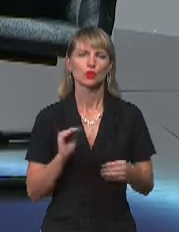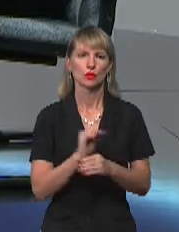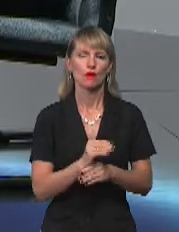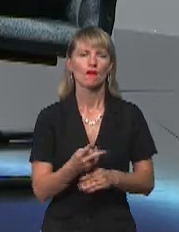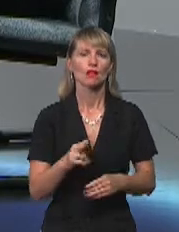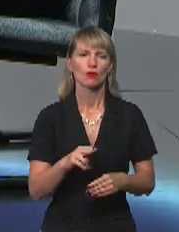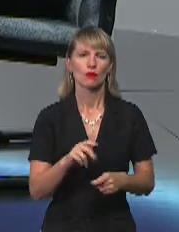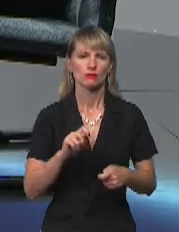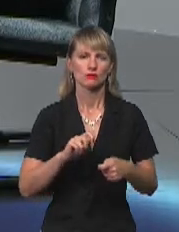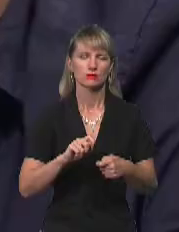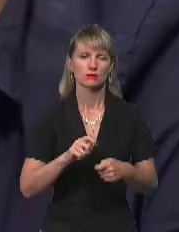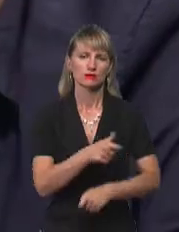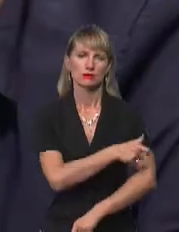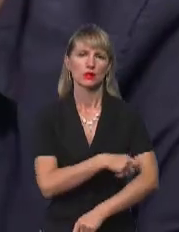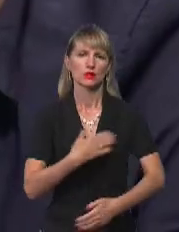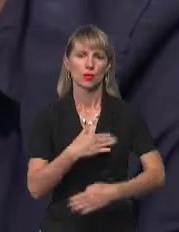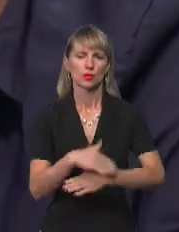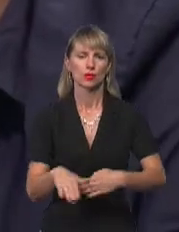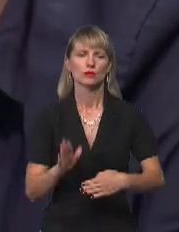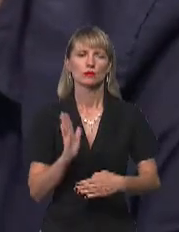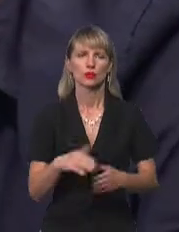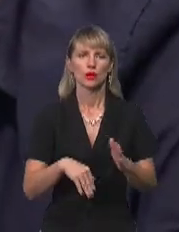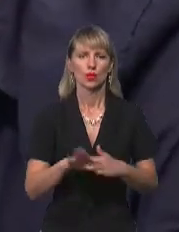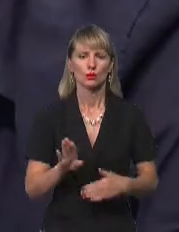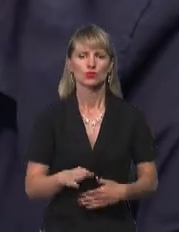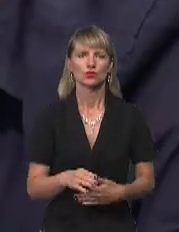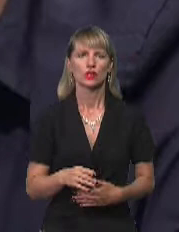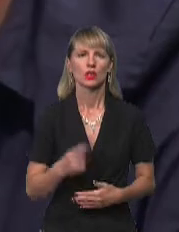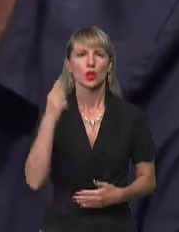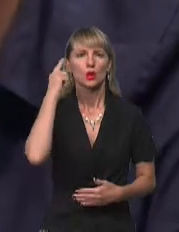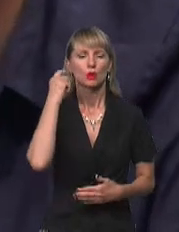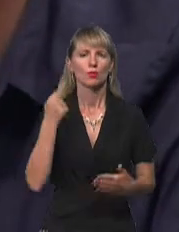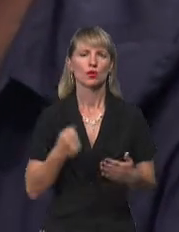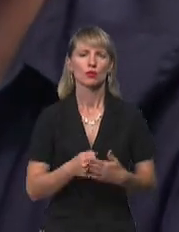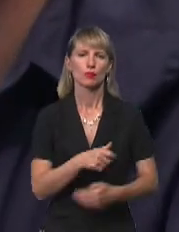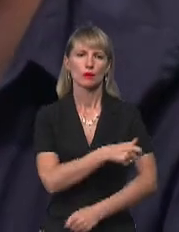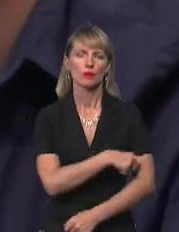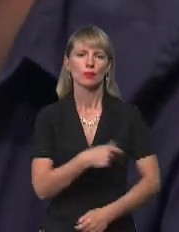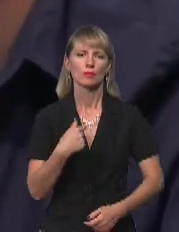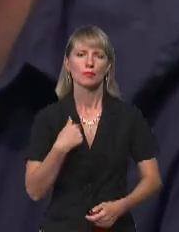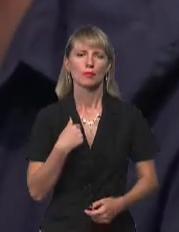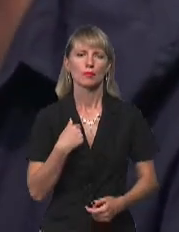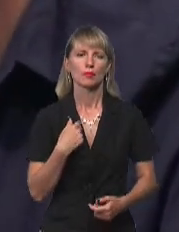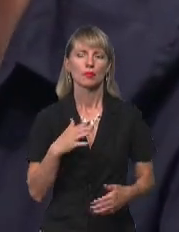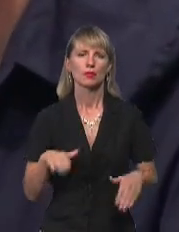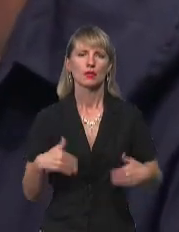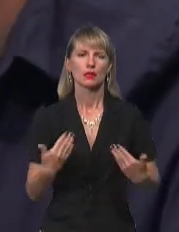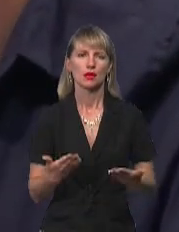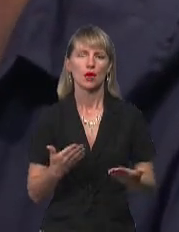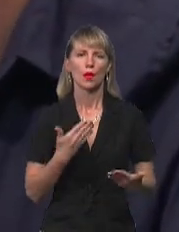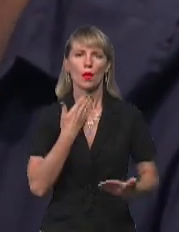патрулювання наших вулиць є позитивним. Стосовно ось саме думки щодо патрулювання, ми провели нерепрезентативне